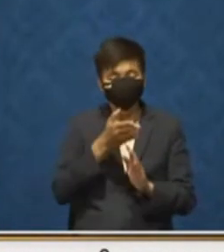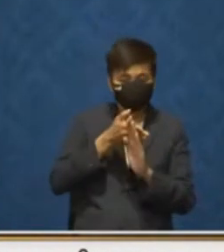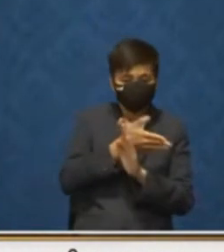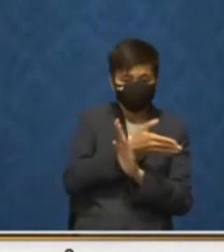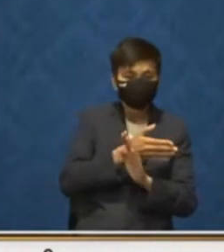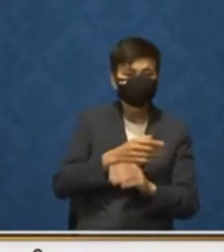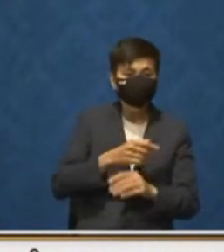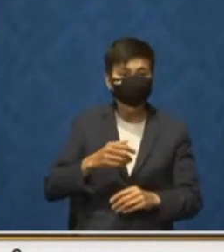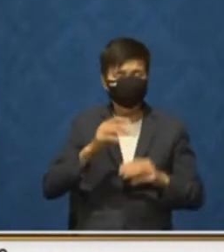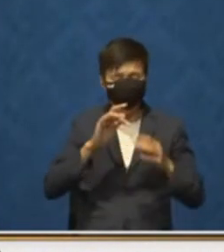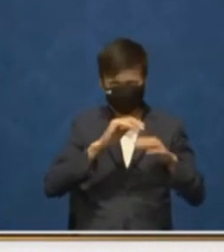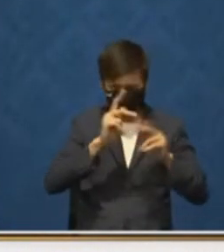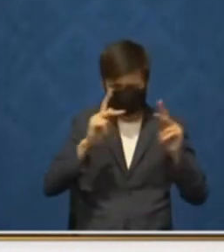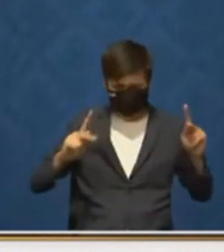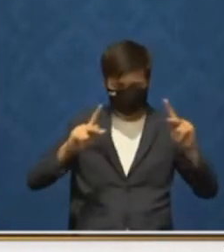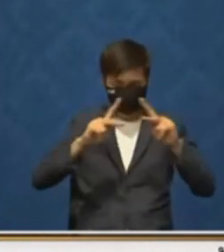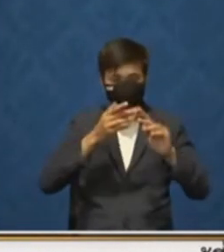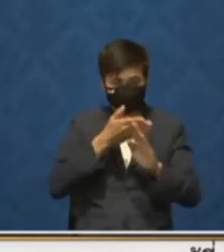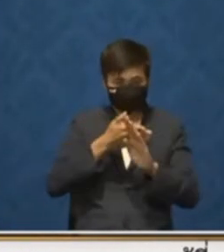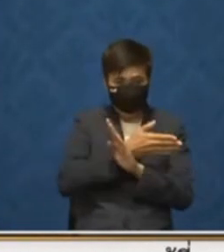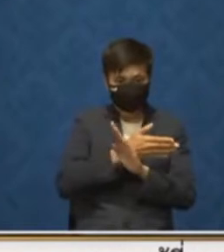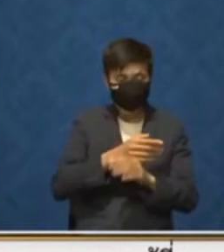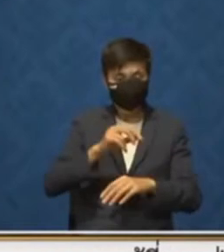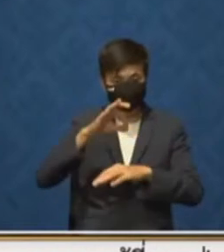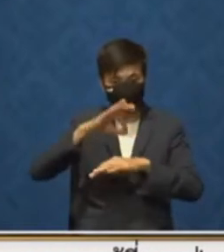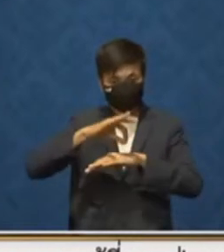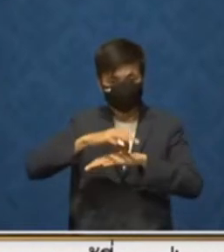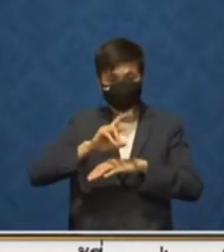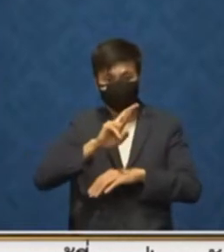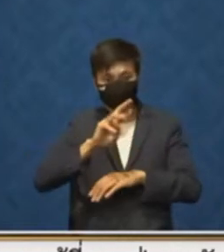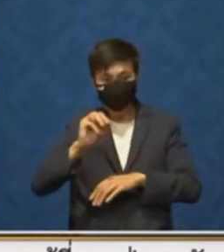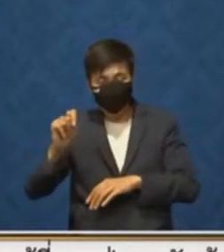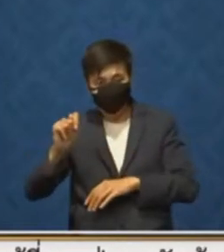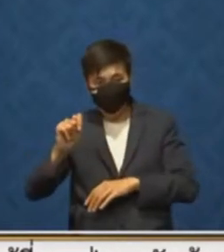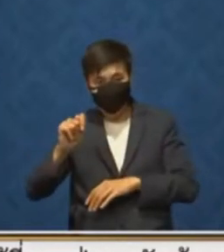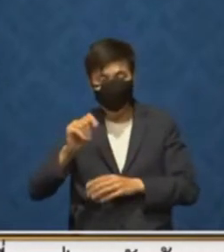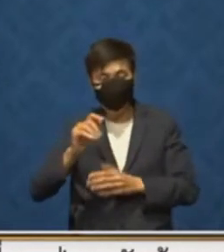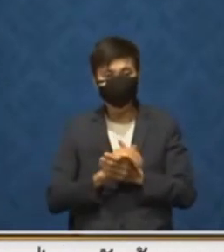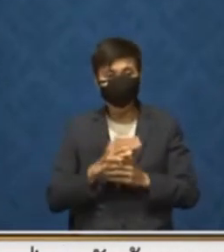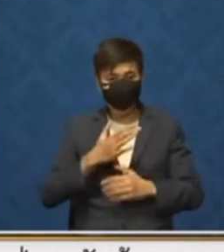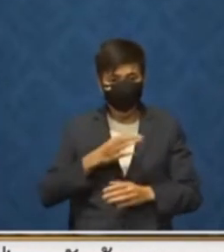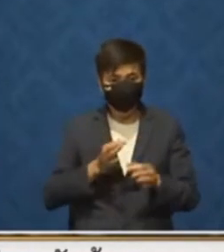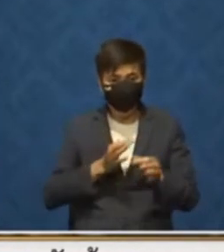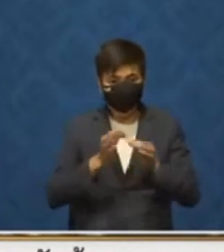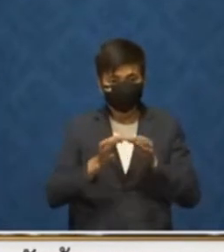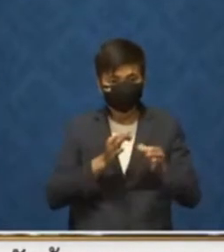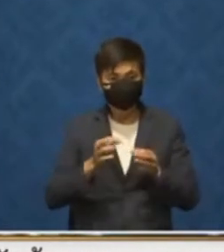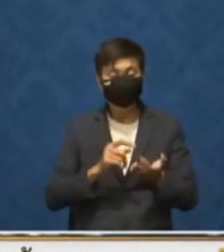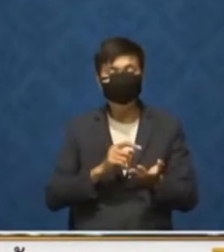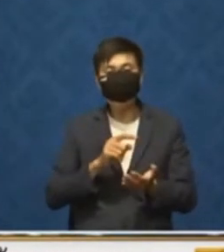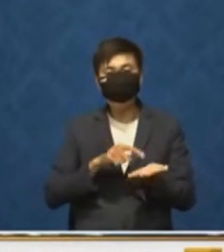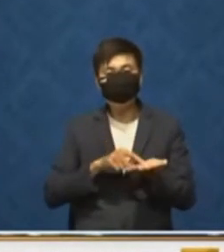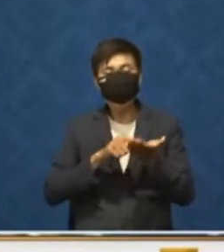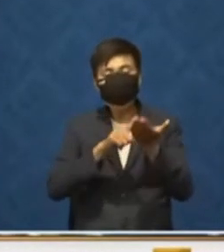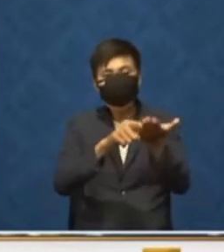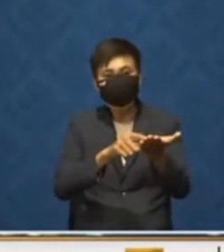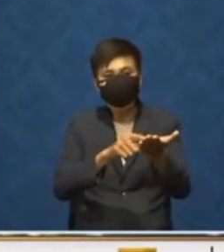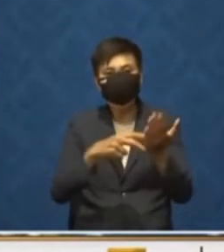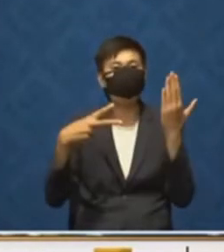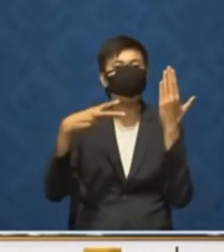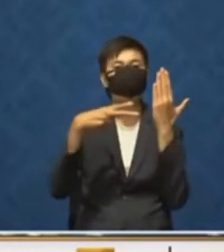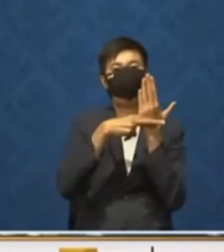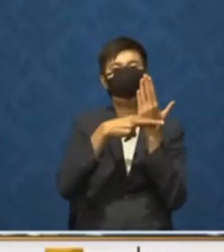ไม่เคยมีประเด็นที่สองท่านประธานครับถ้าวันละ 2เข้ามาในสภาผมอภิปรายเสนอตัดแน่นอนก็ยังไงนะครับ